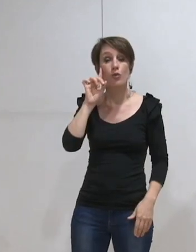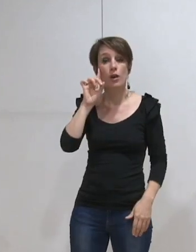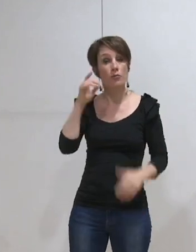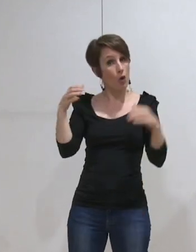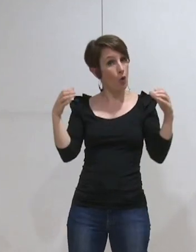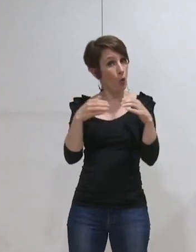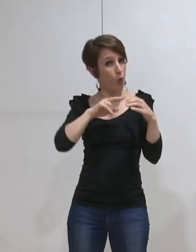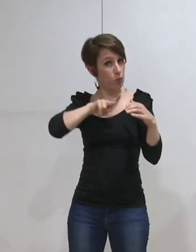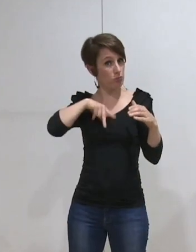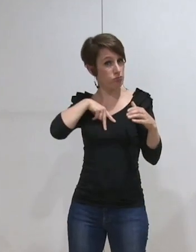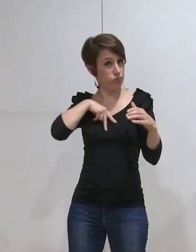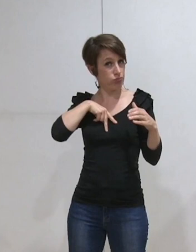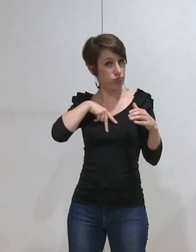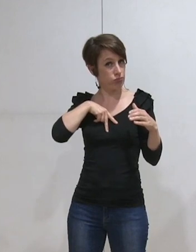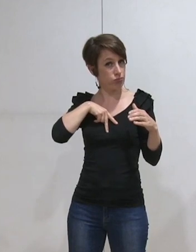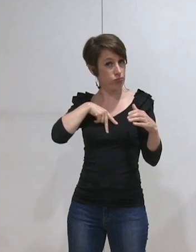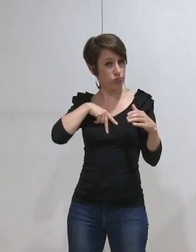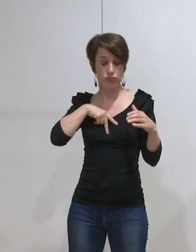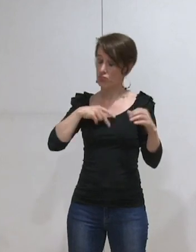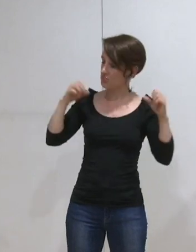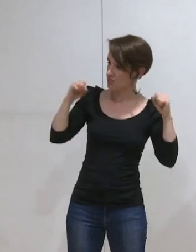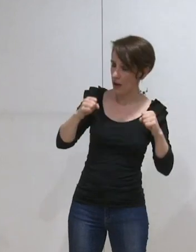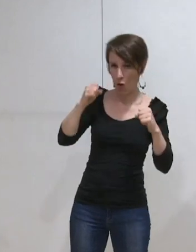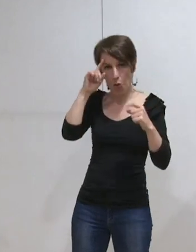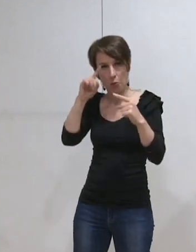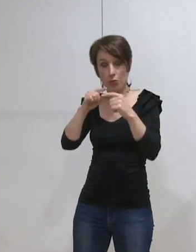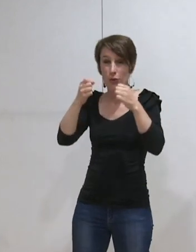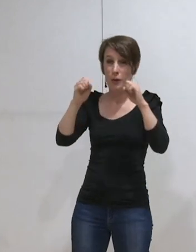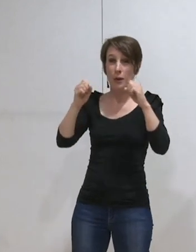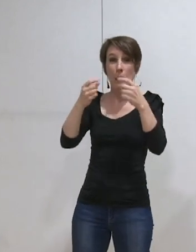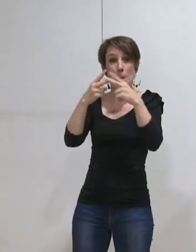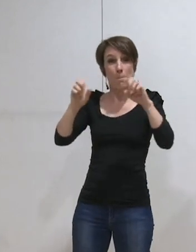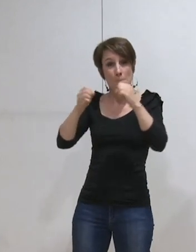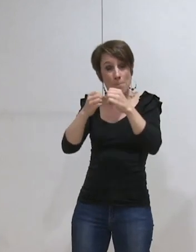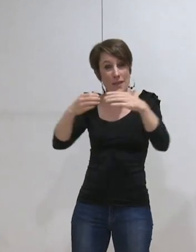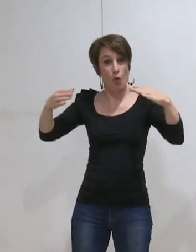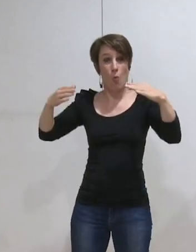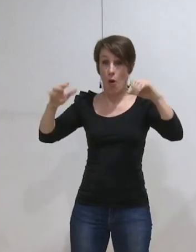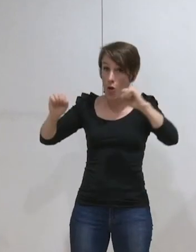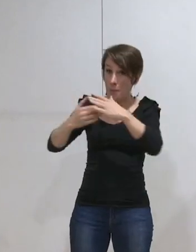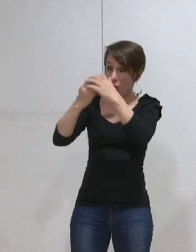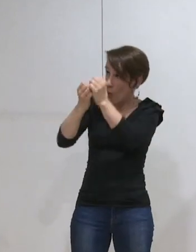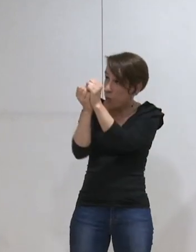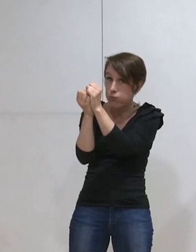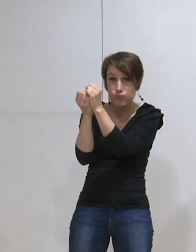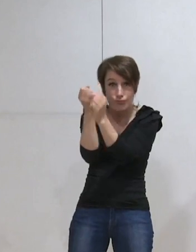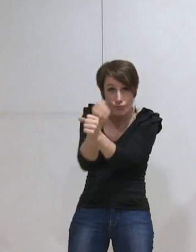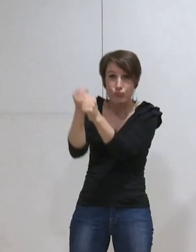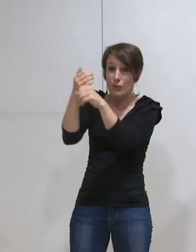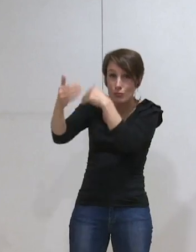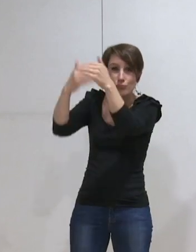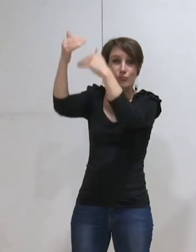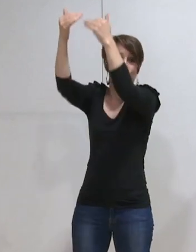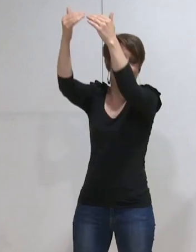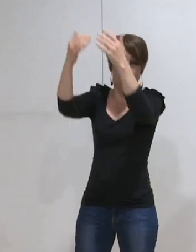est favorable à l'avènement de de la métropole nous y avons contribué au plan local comme au niveau national et nous considérons que